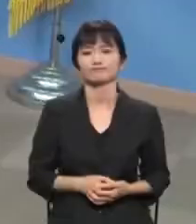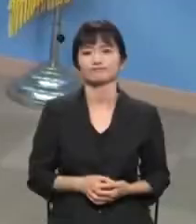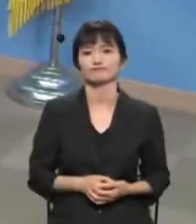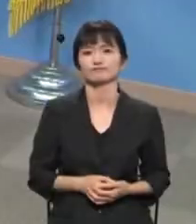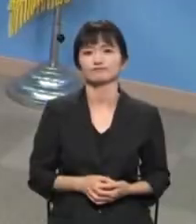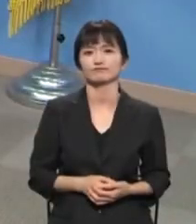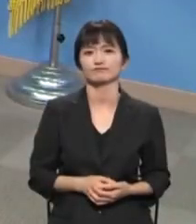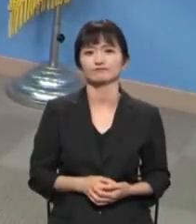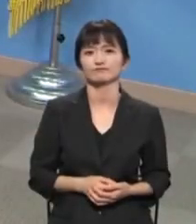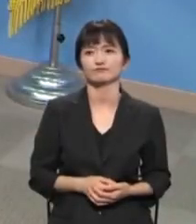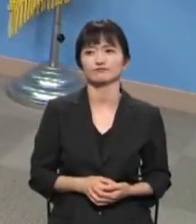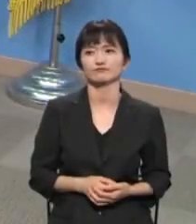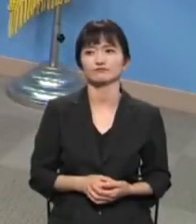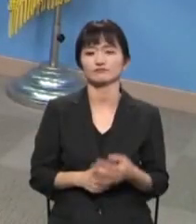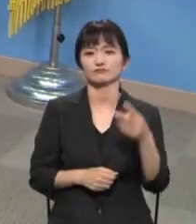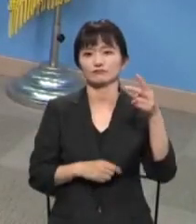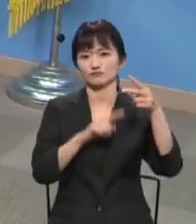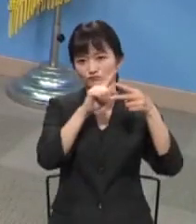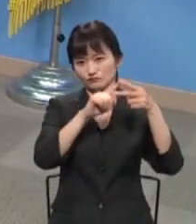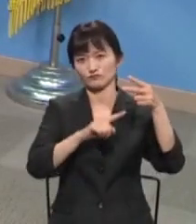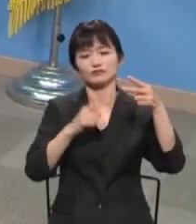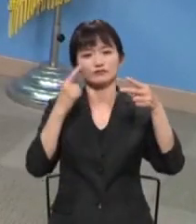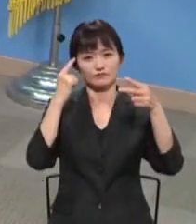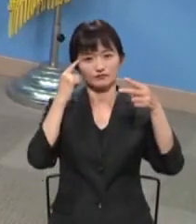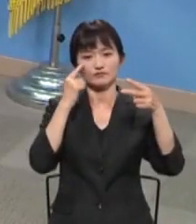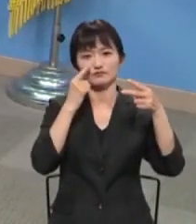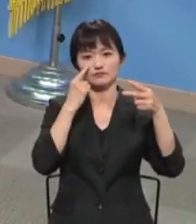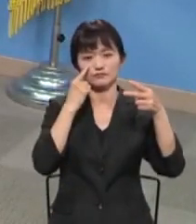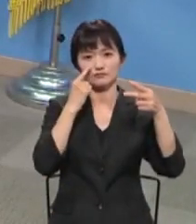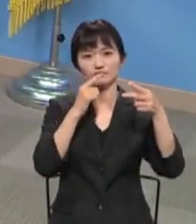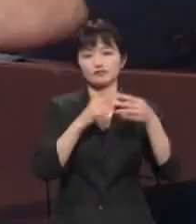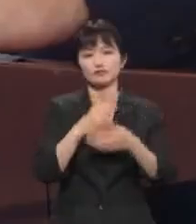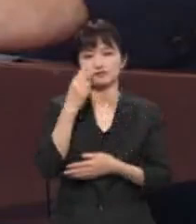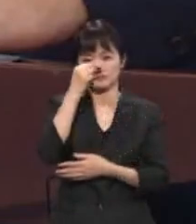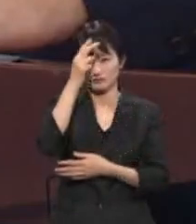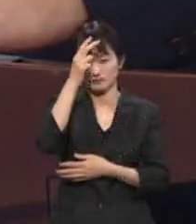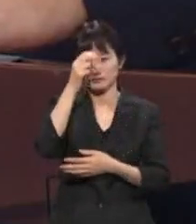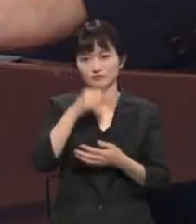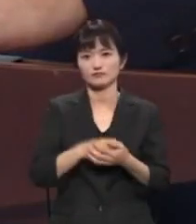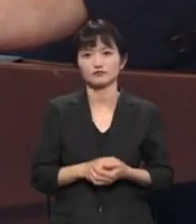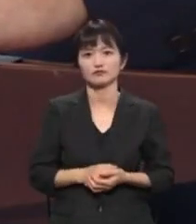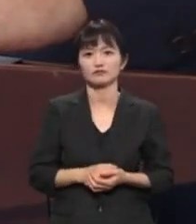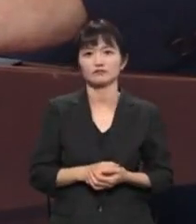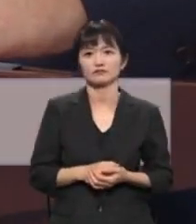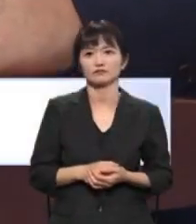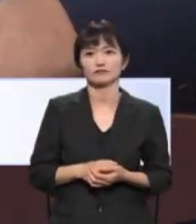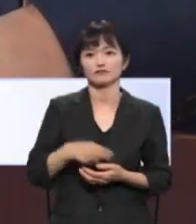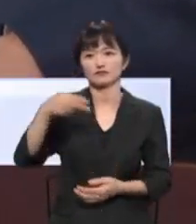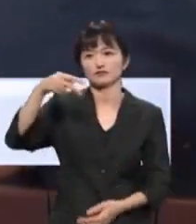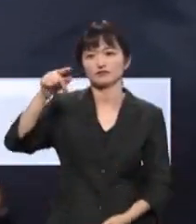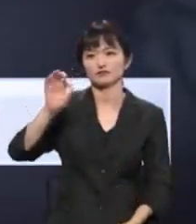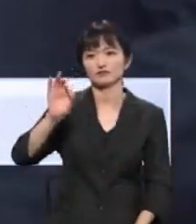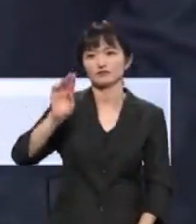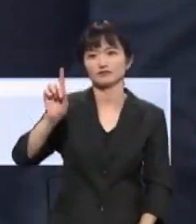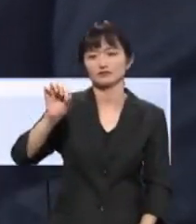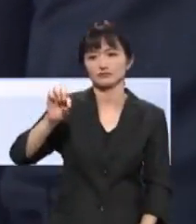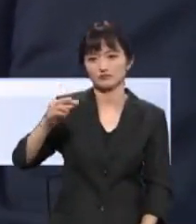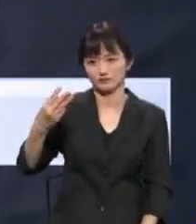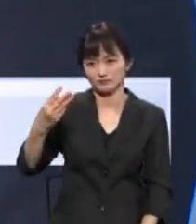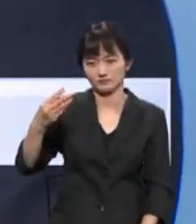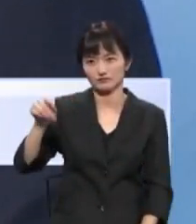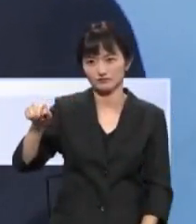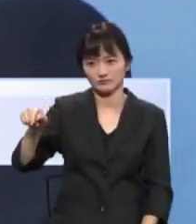것 같습니다. 근데 이게 두 가지로 생각을 해볼 수가 있어요. 일단 검찰은 지금 이 쌍방울이 그 이재명